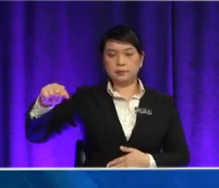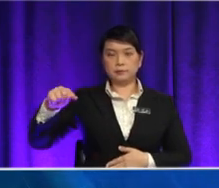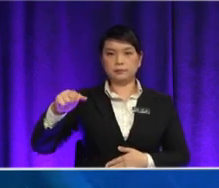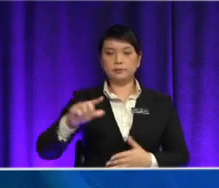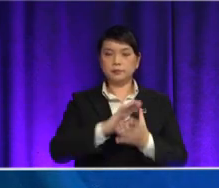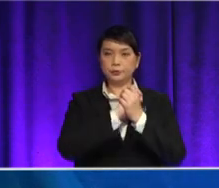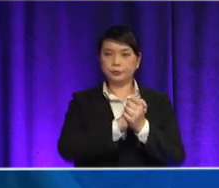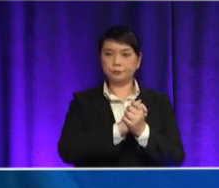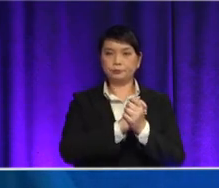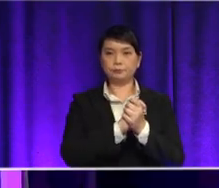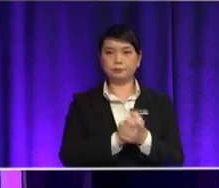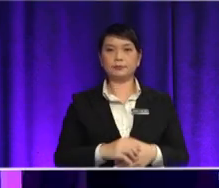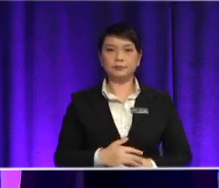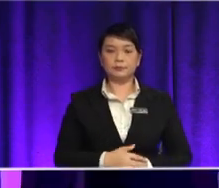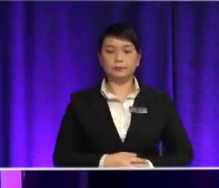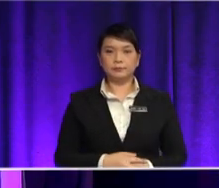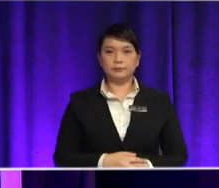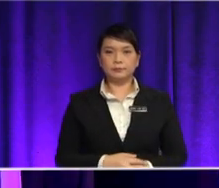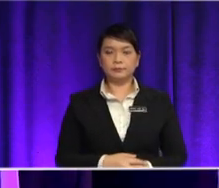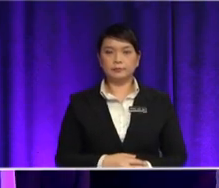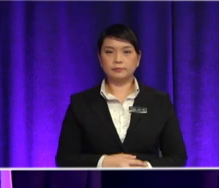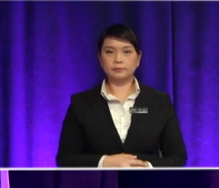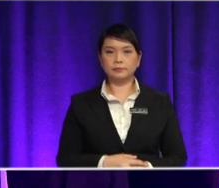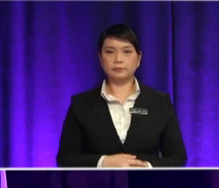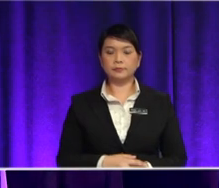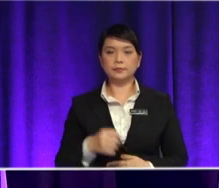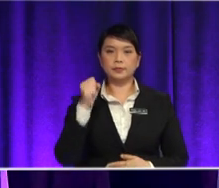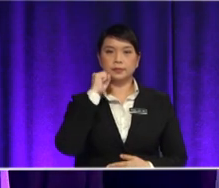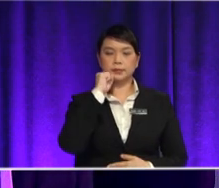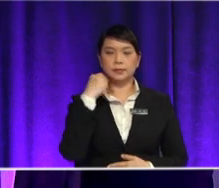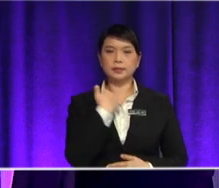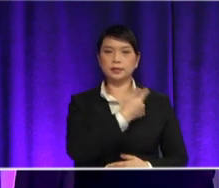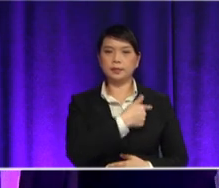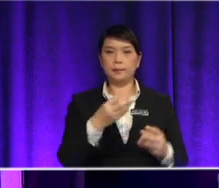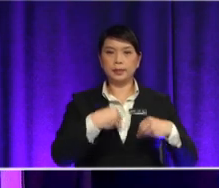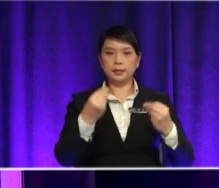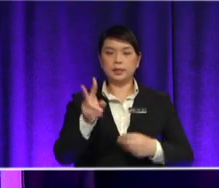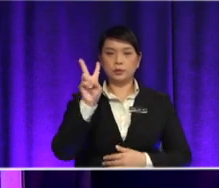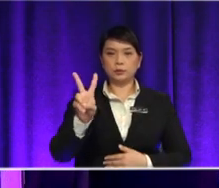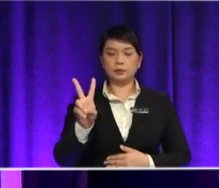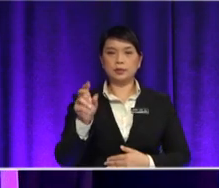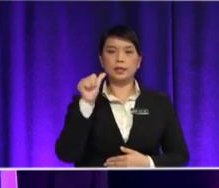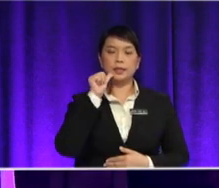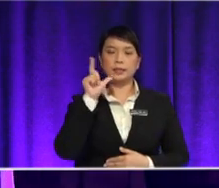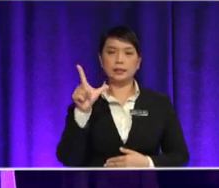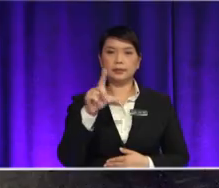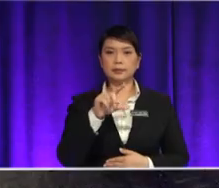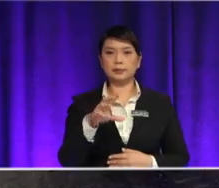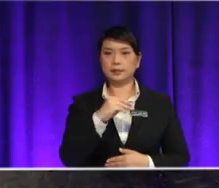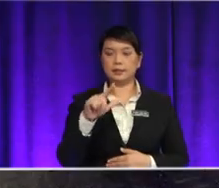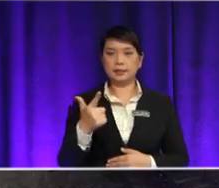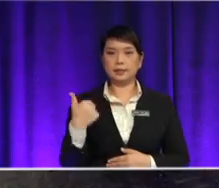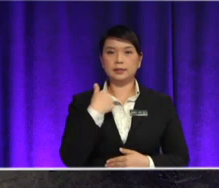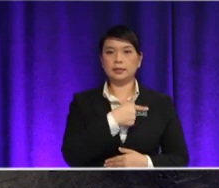Tahniah dan syabas. Okey, itu Nisa. Jadi Sasbini kita bagi dua. Dua. Okey. Alia yang lain kita bagi